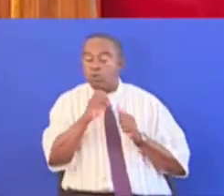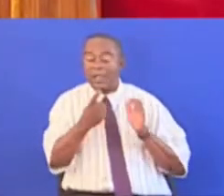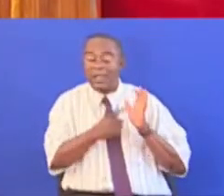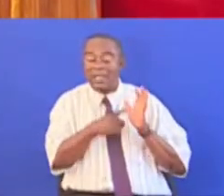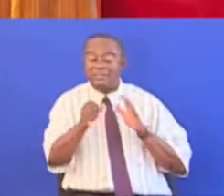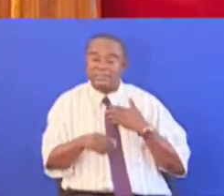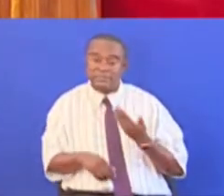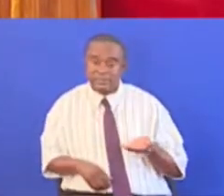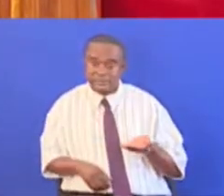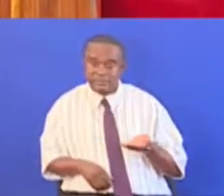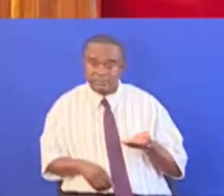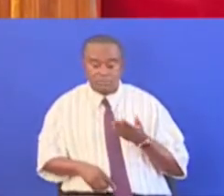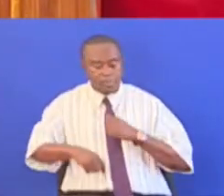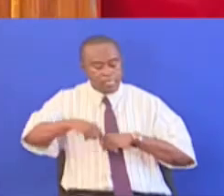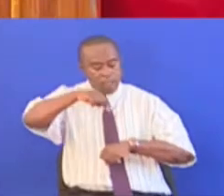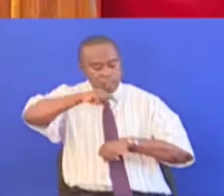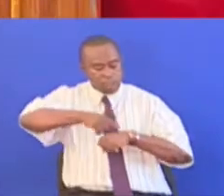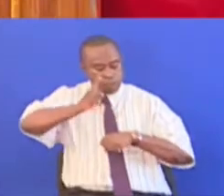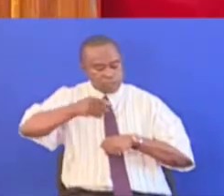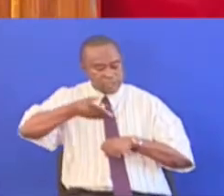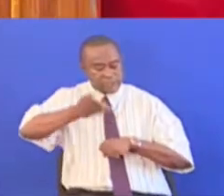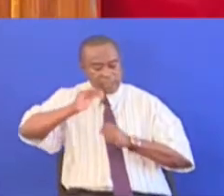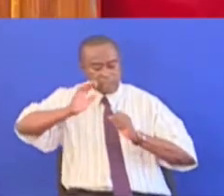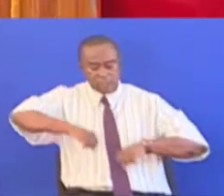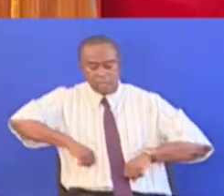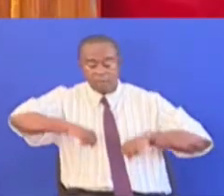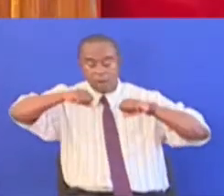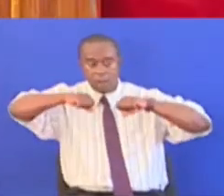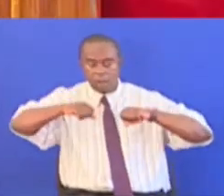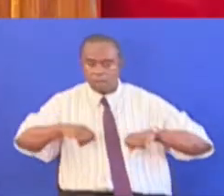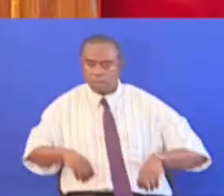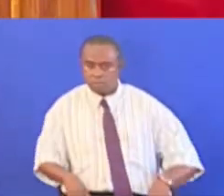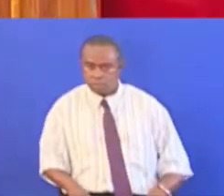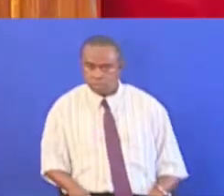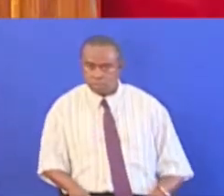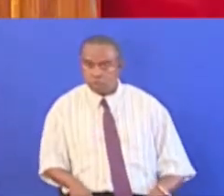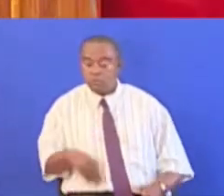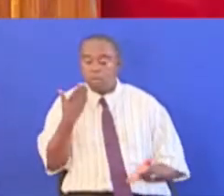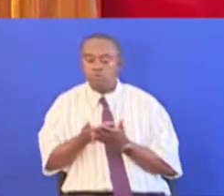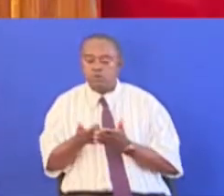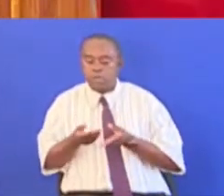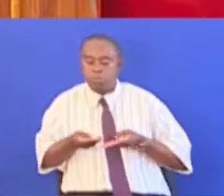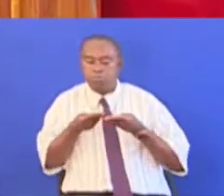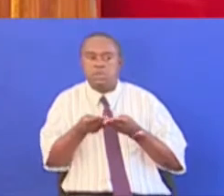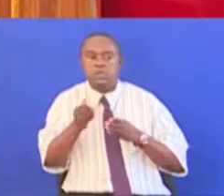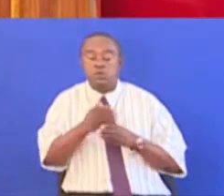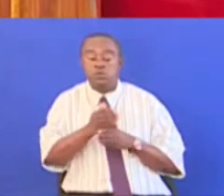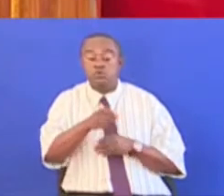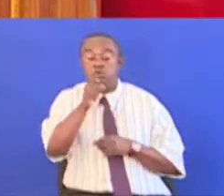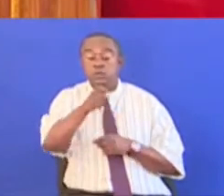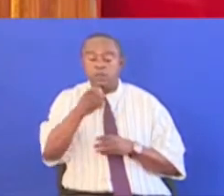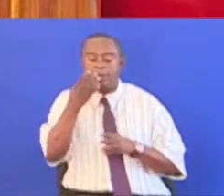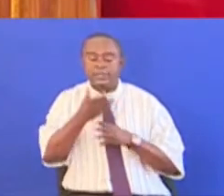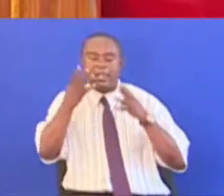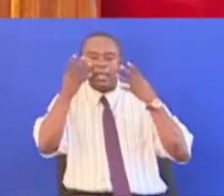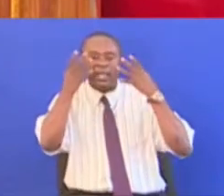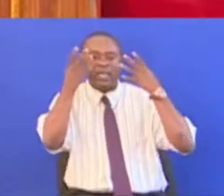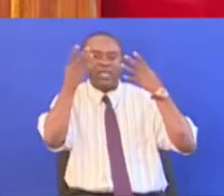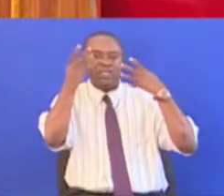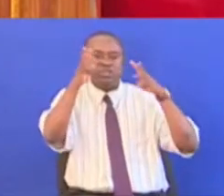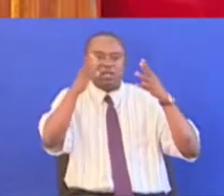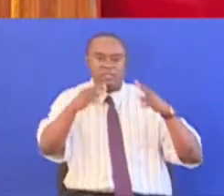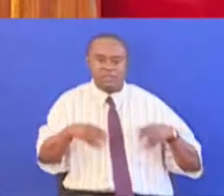1960 wakati tuna serikali ya madaraka uliletwa mswada bungeni kuhusu uraia wa Tanganyika, na